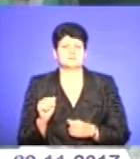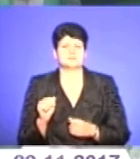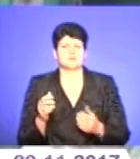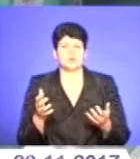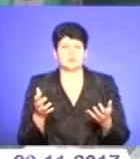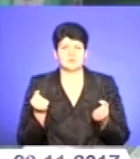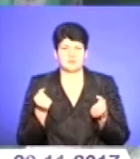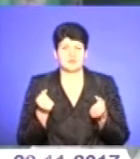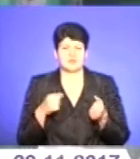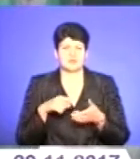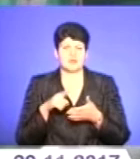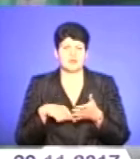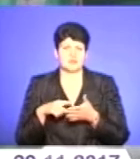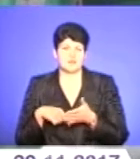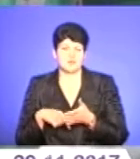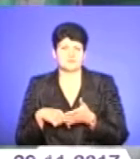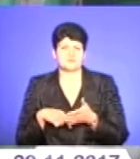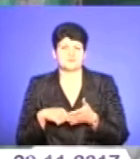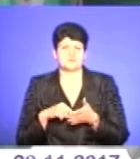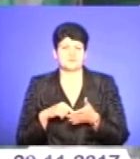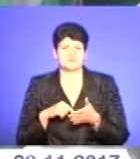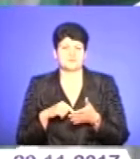отримала надію, отримала